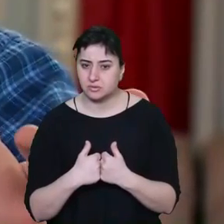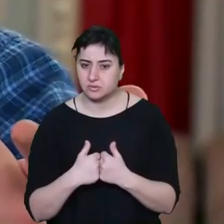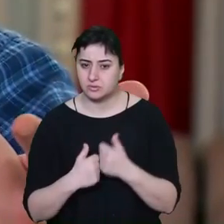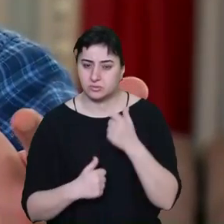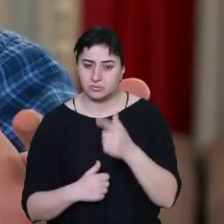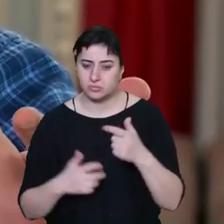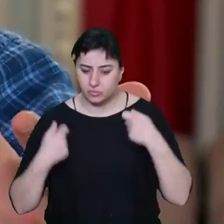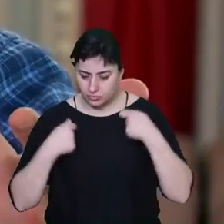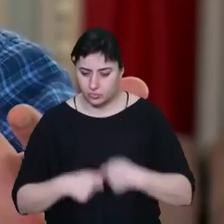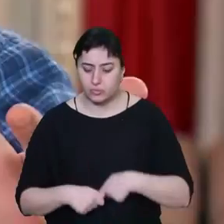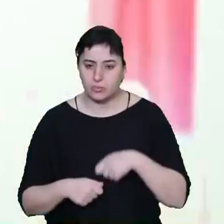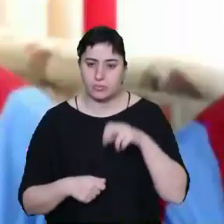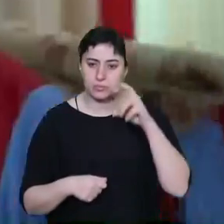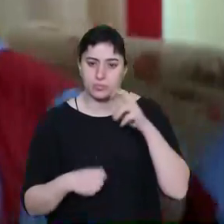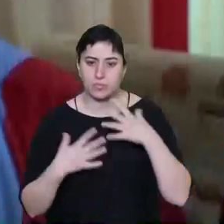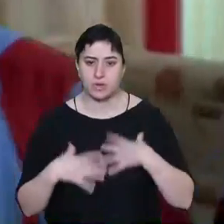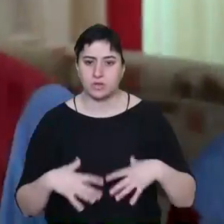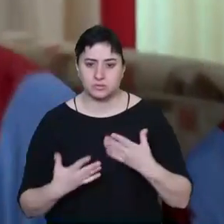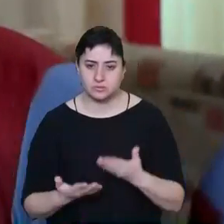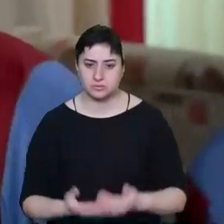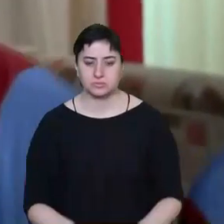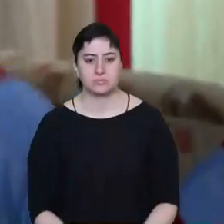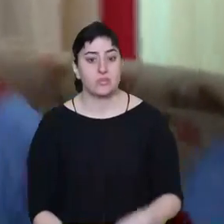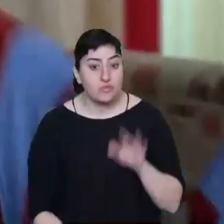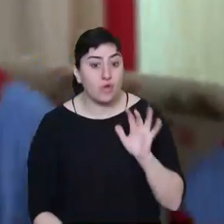bordo mavi formayla seyrediyordu. Geçmiş.